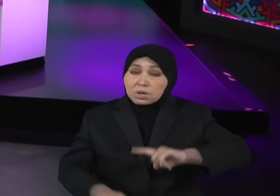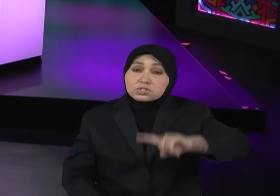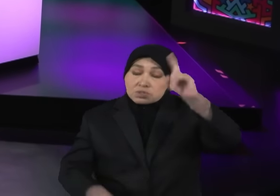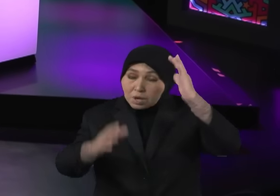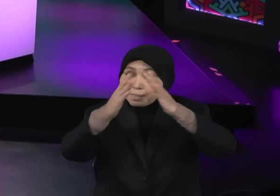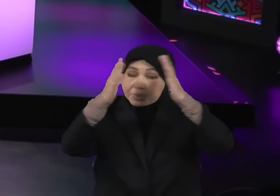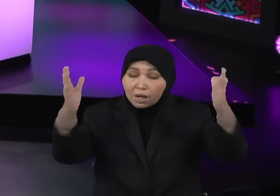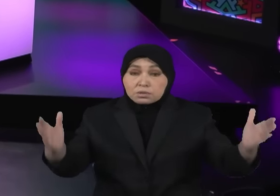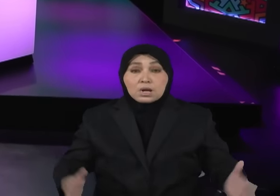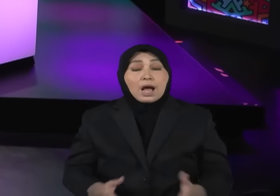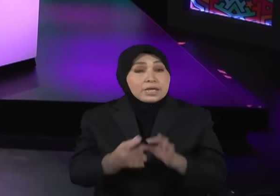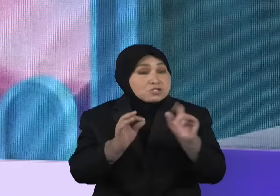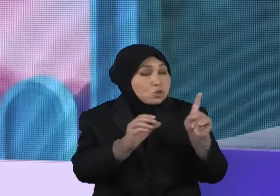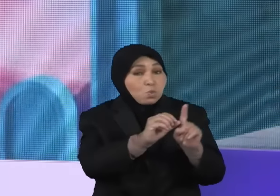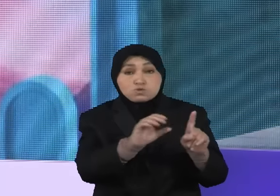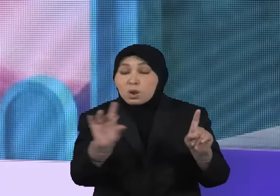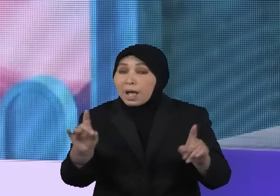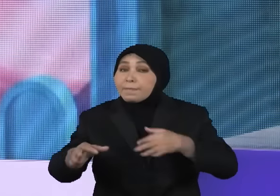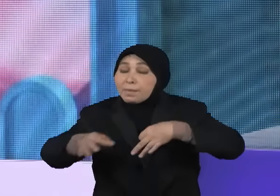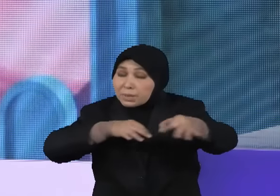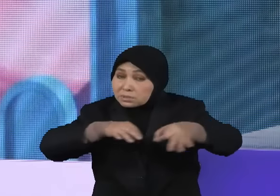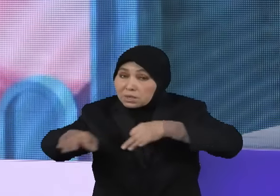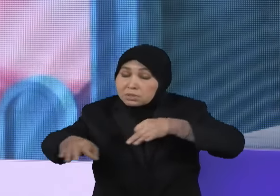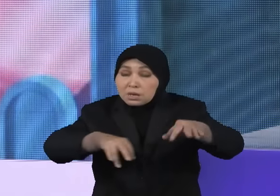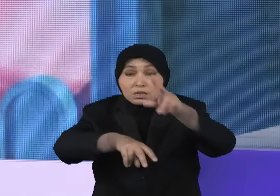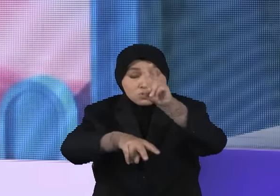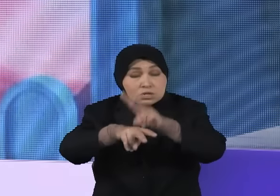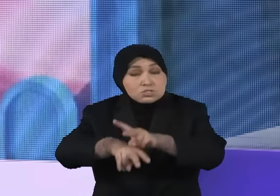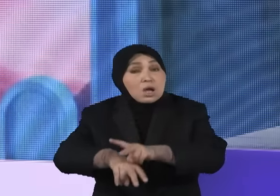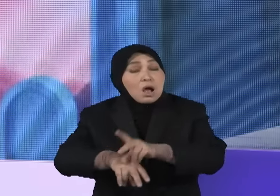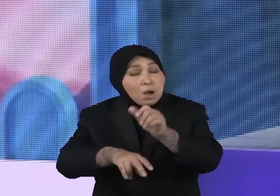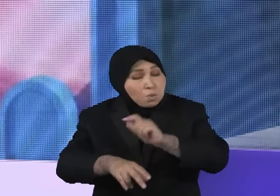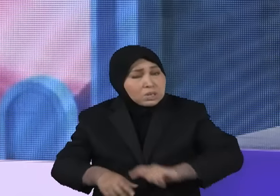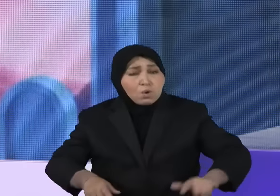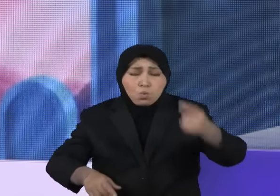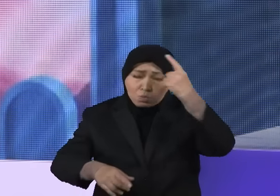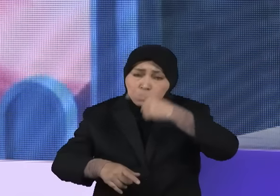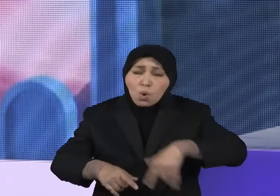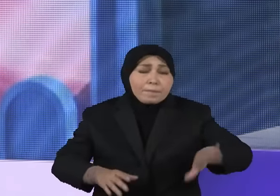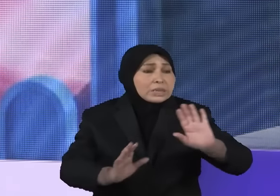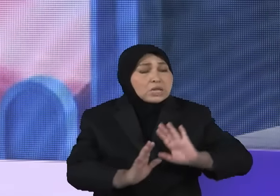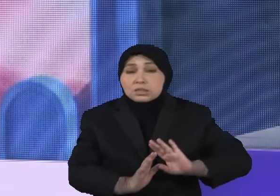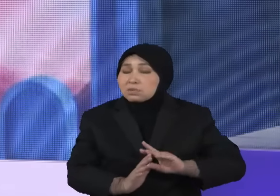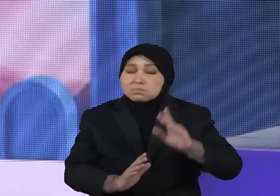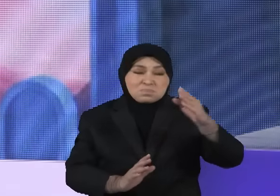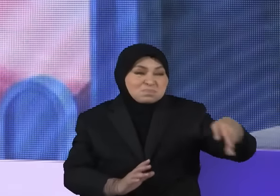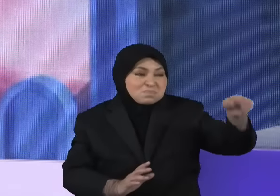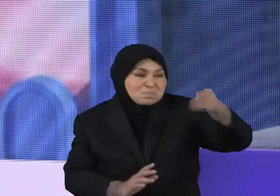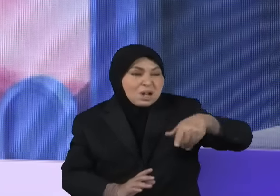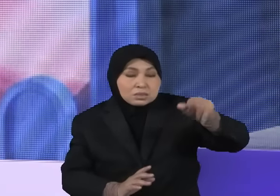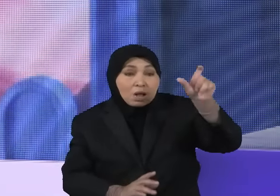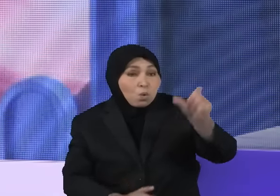Nazim, ayat yang ke-108 Allah menjelaskan tentang kesaksian al-awlayan, iaitu bagi menolak kesaksian orang-orang